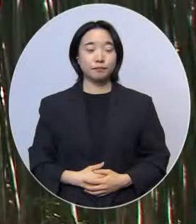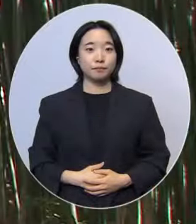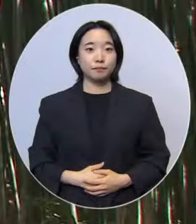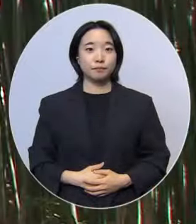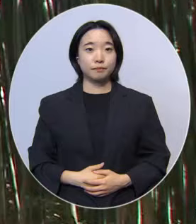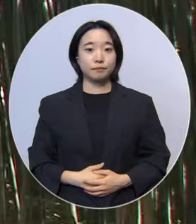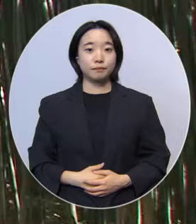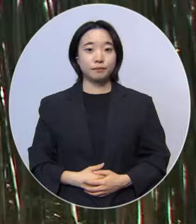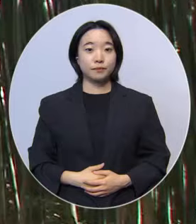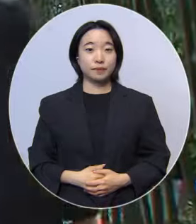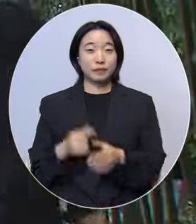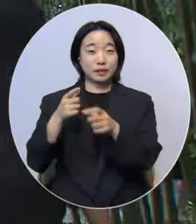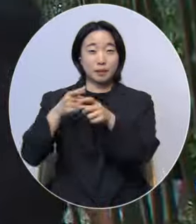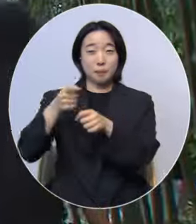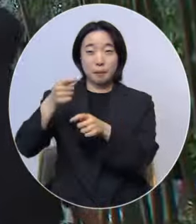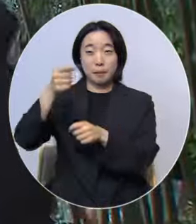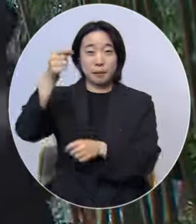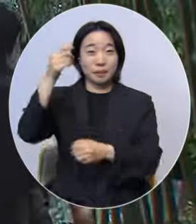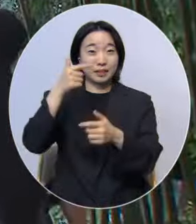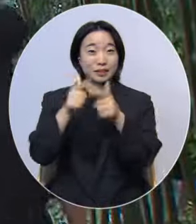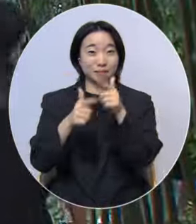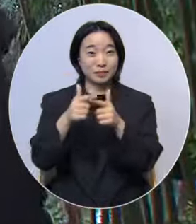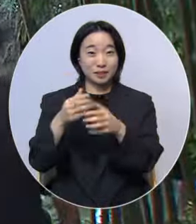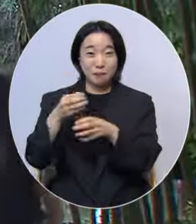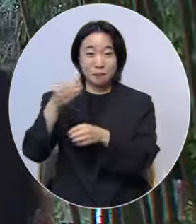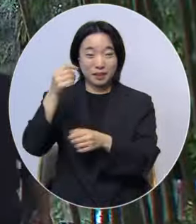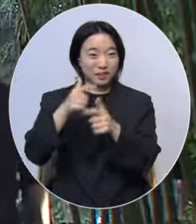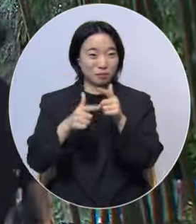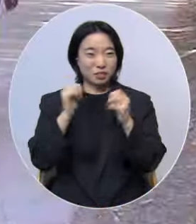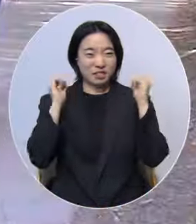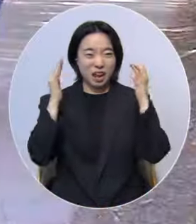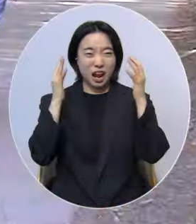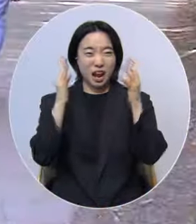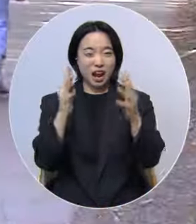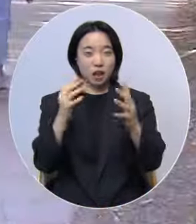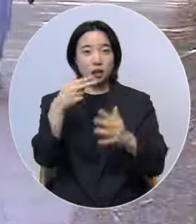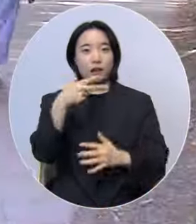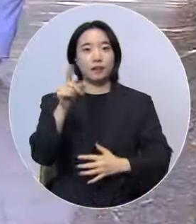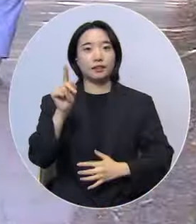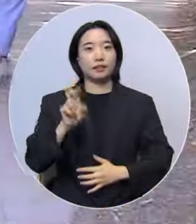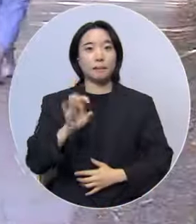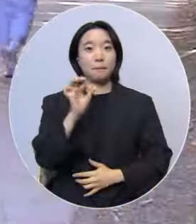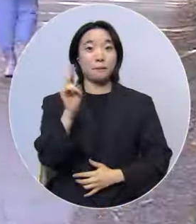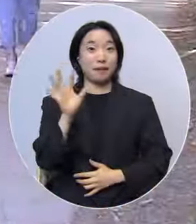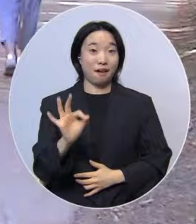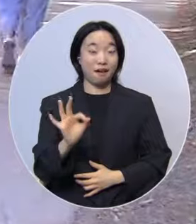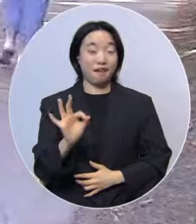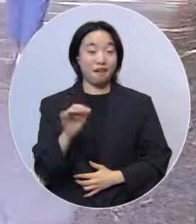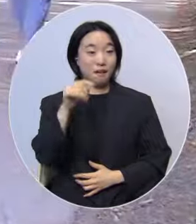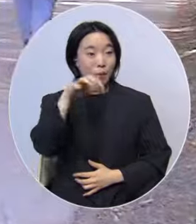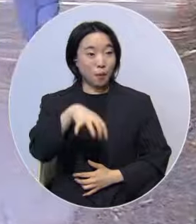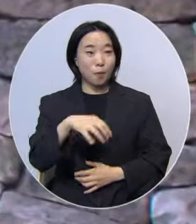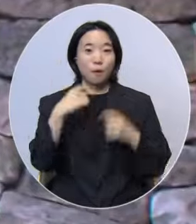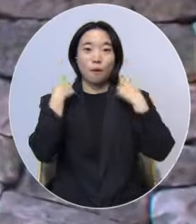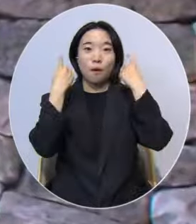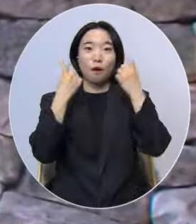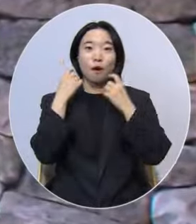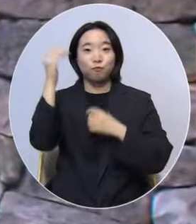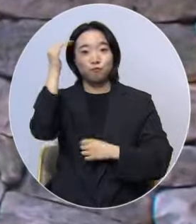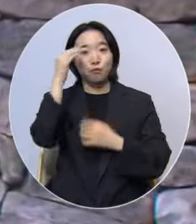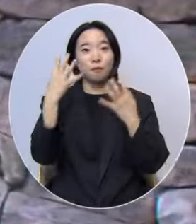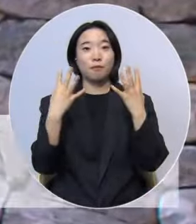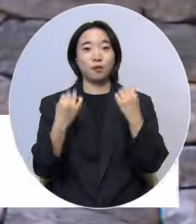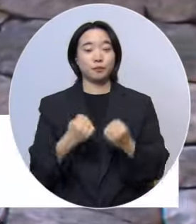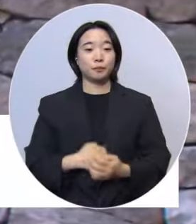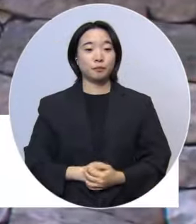대나무가 빽빽하게 들어찬 31만 제곱미터의 숲 평일 낮에도 관광객이 끊이지 않습니다